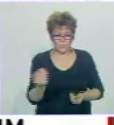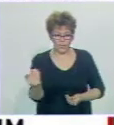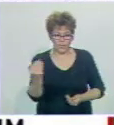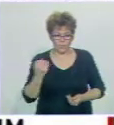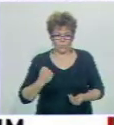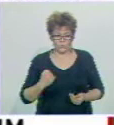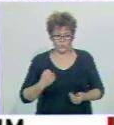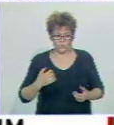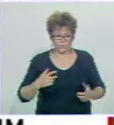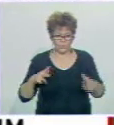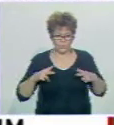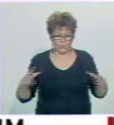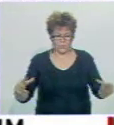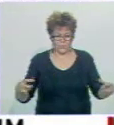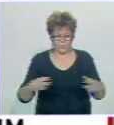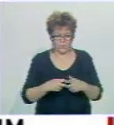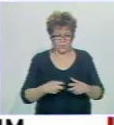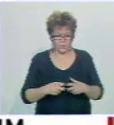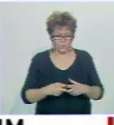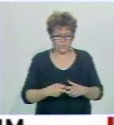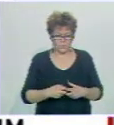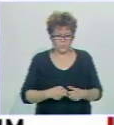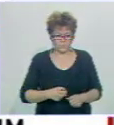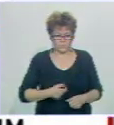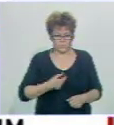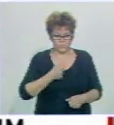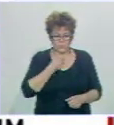incident major înregistrat la combinatul chimic Oltchim a avut loc